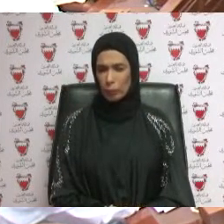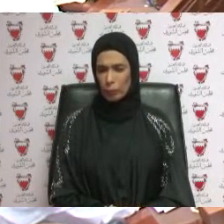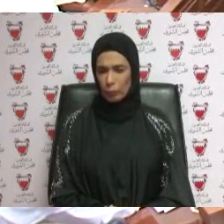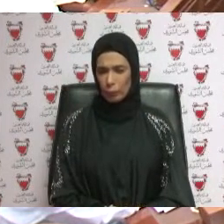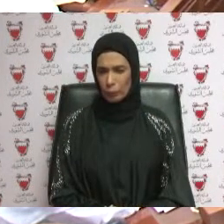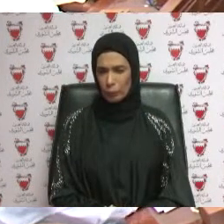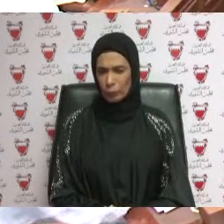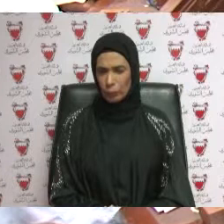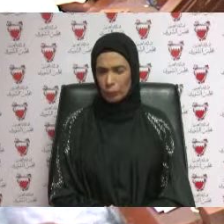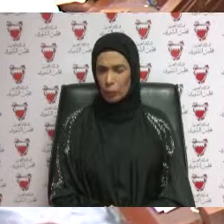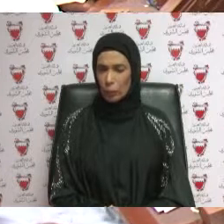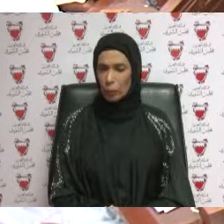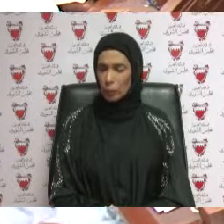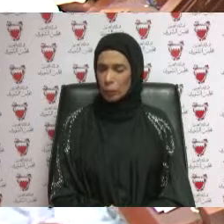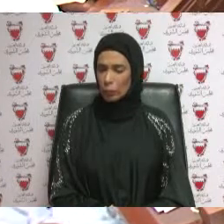استهلاكية